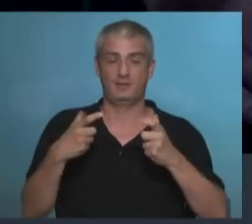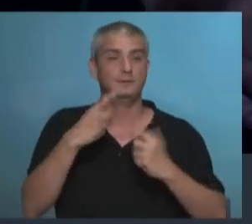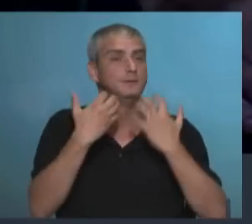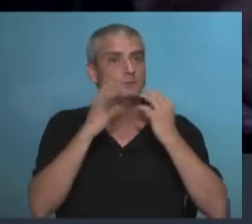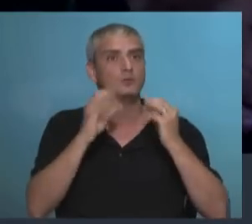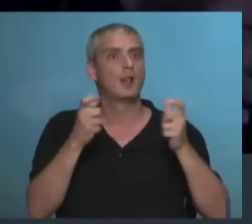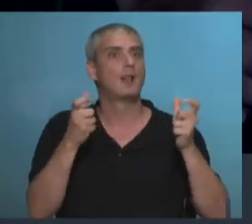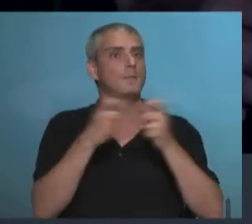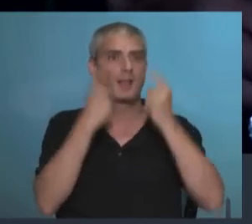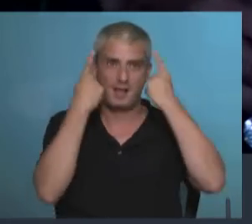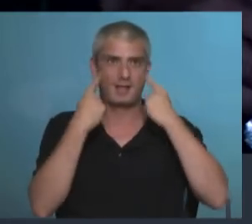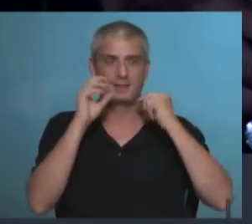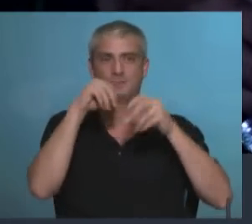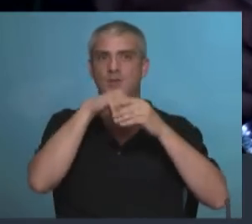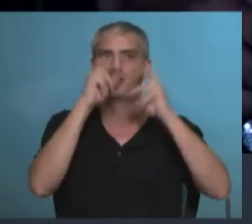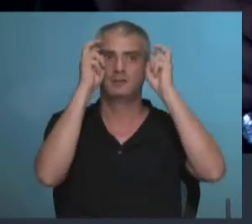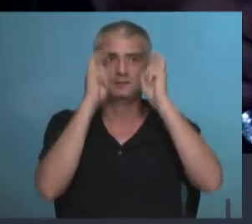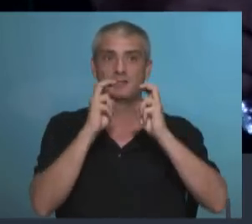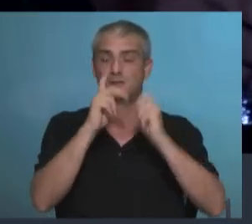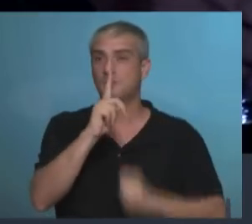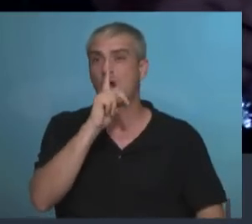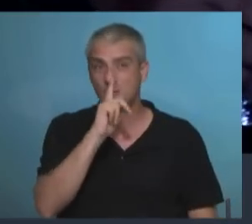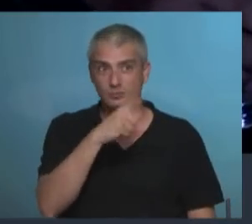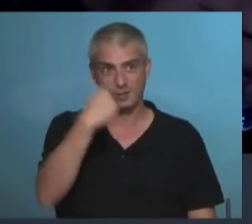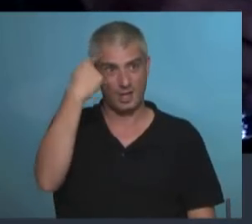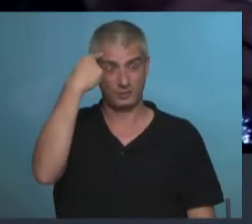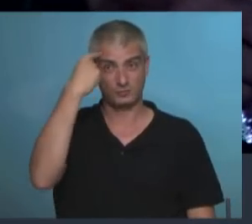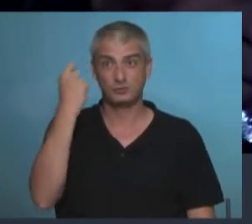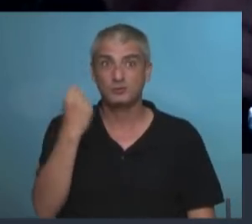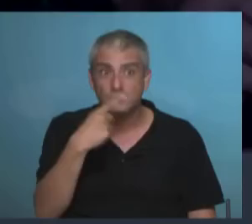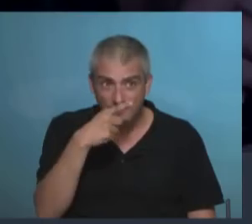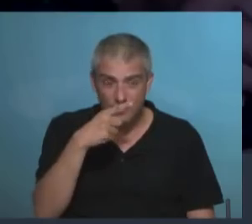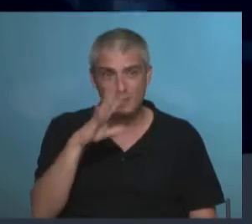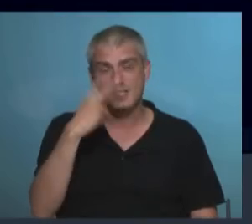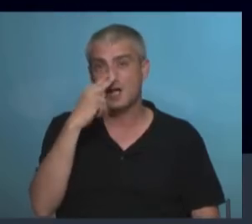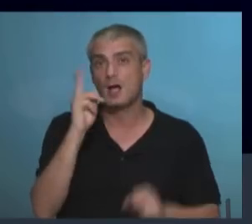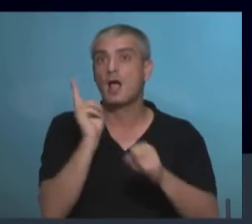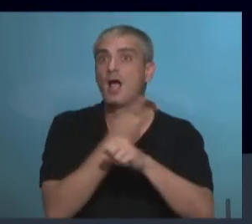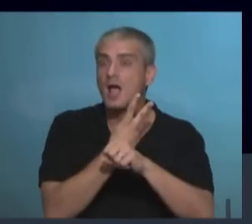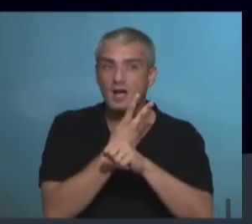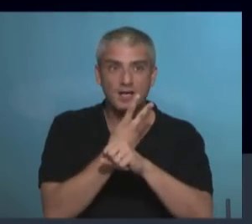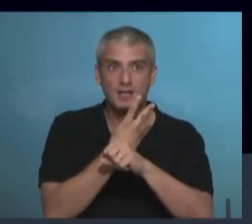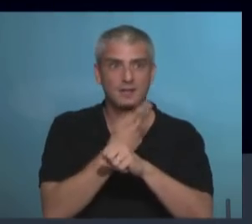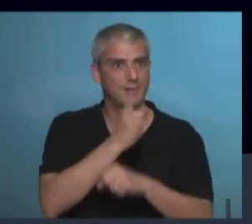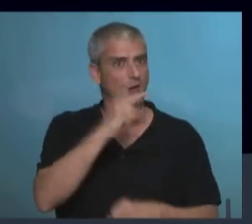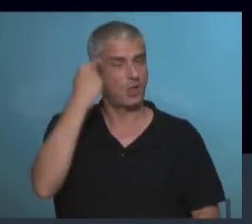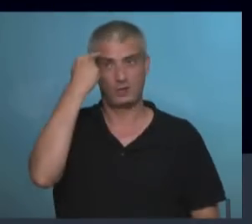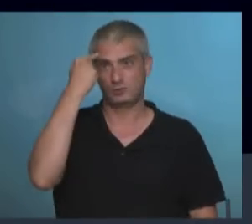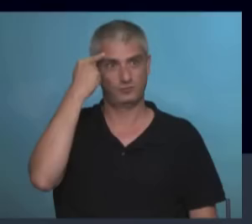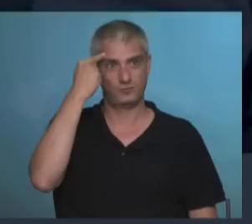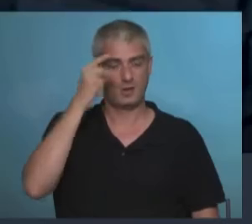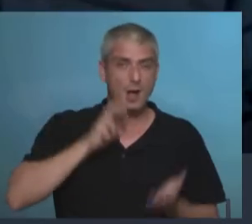הפלגה החרדית בצנחנים. ביום ראשון היא חשבה שהשבוע הזה הולך להיות כרגיל, מה שהם לא שיערו את